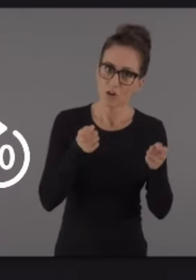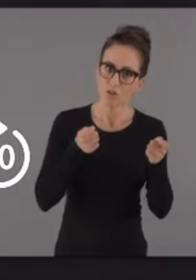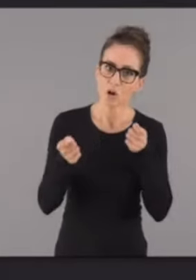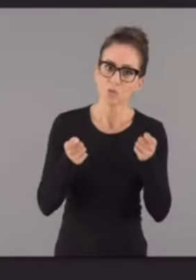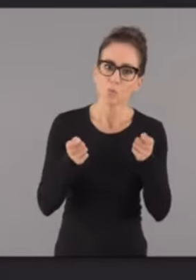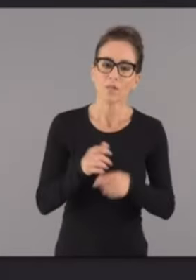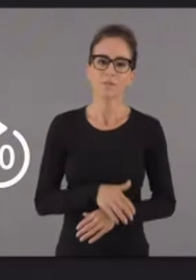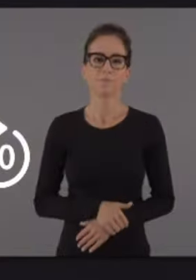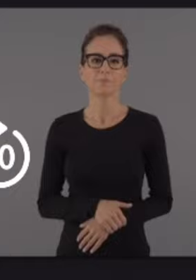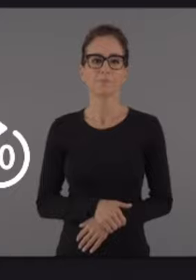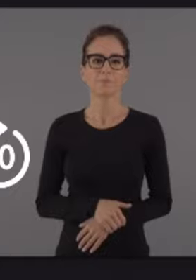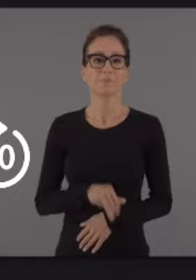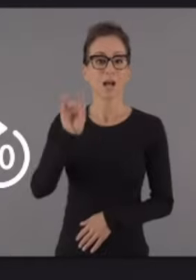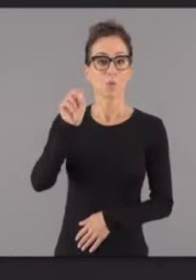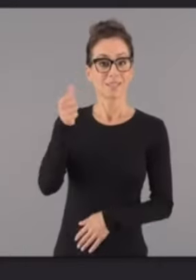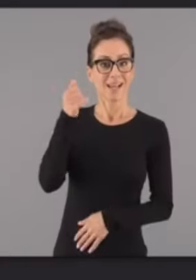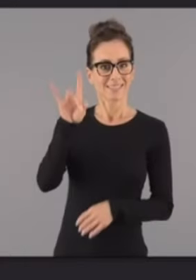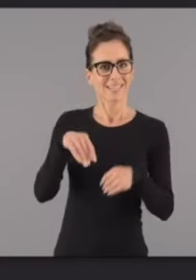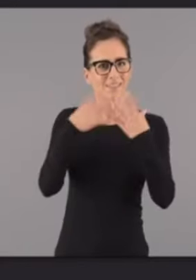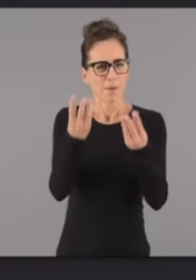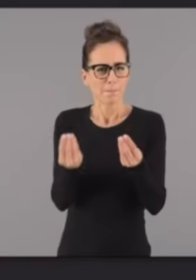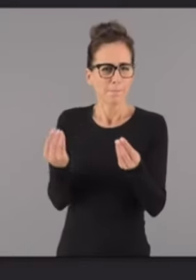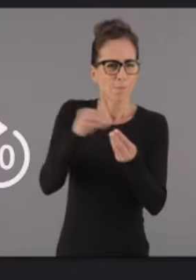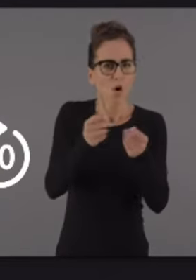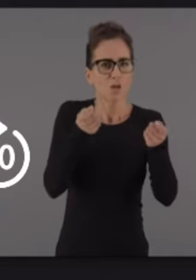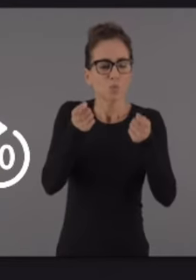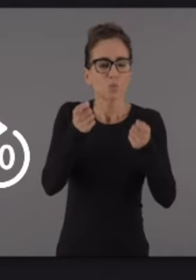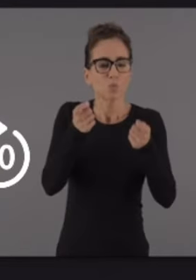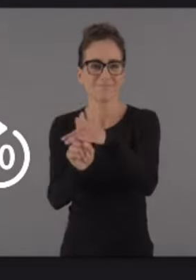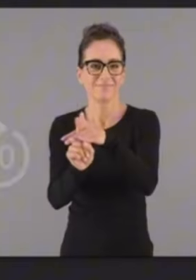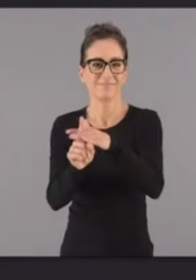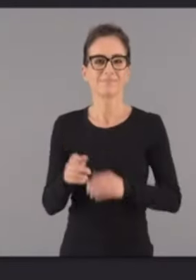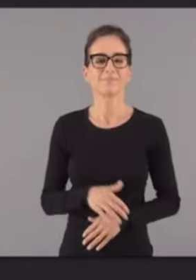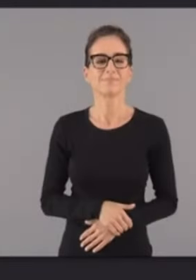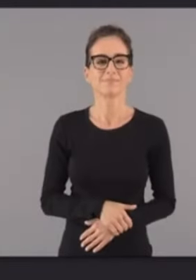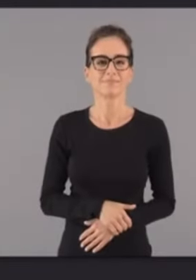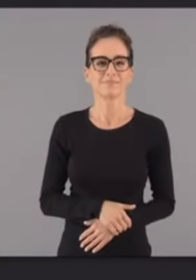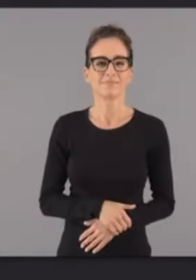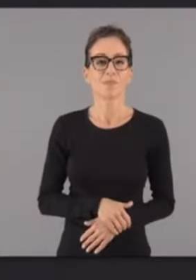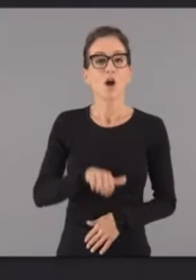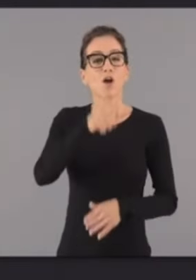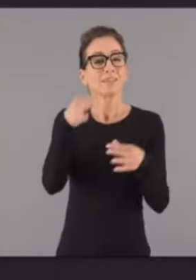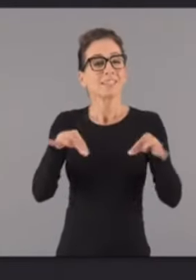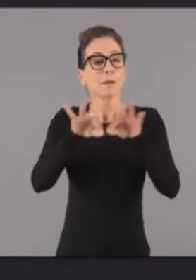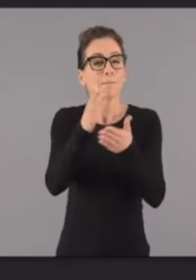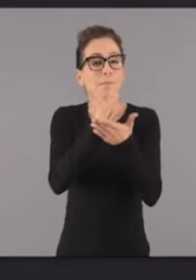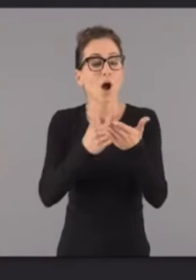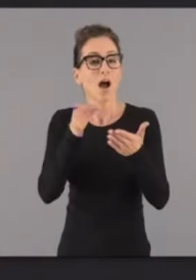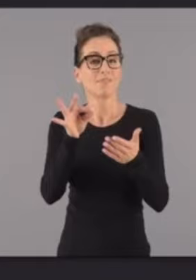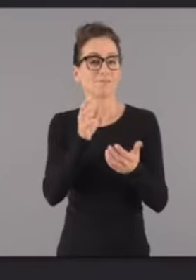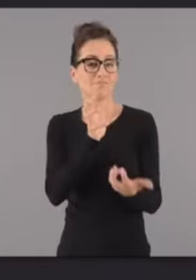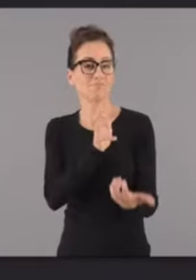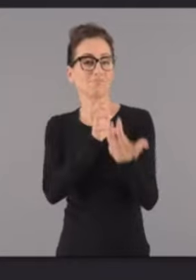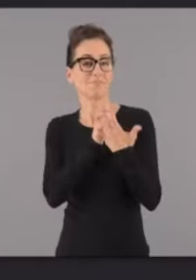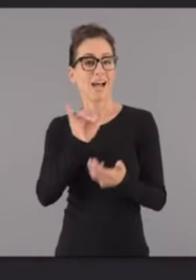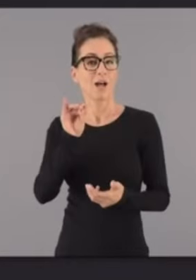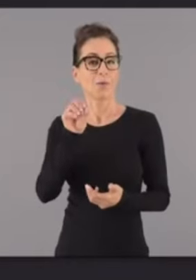এর যেই ইভেন্ট সেটা দেখতেই পাচ্ছেন যে আইওএস 18 এর যে ইভেন্ট